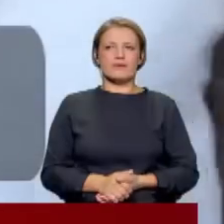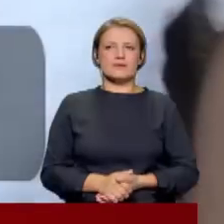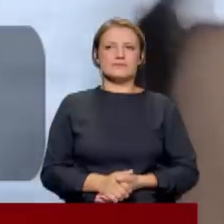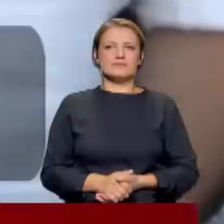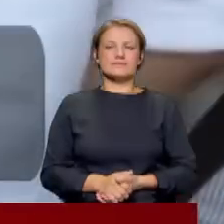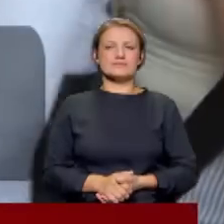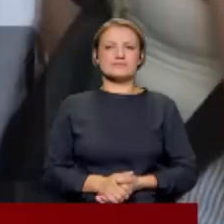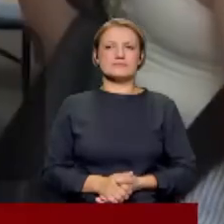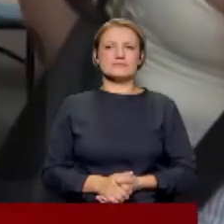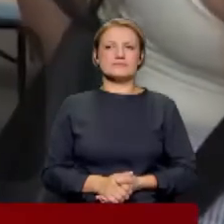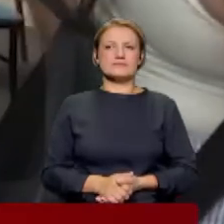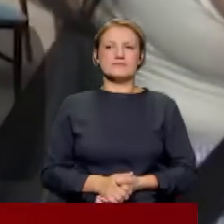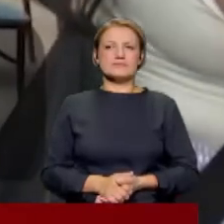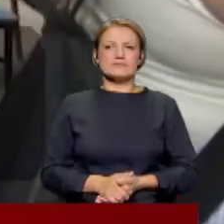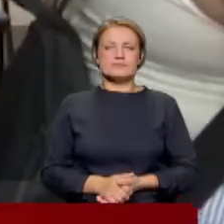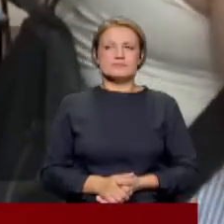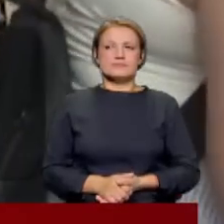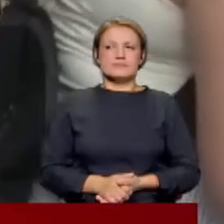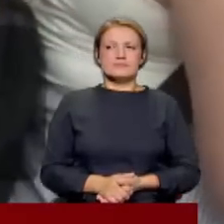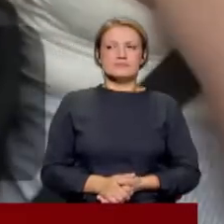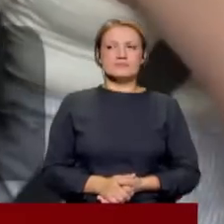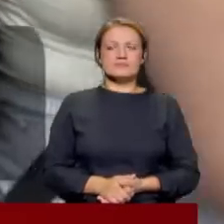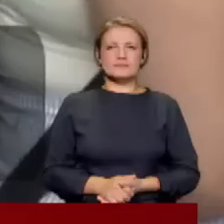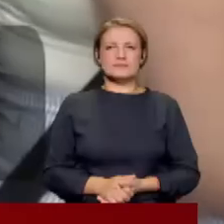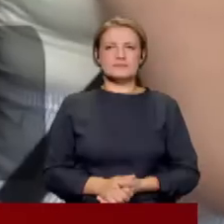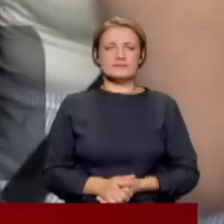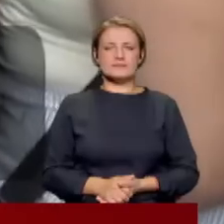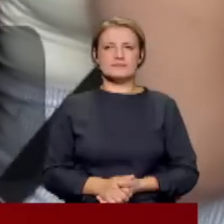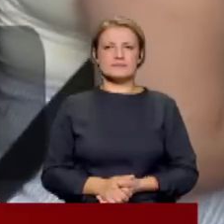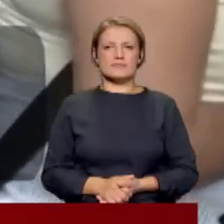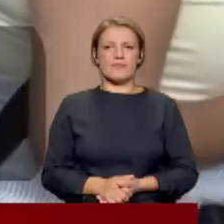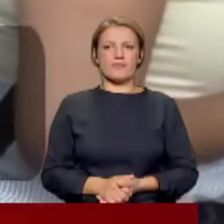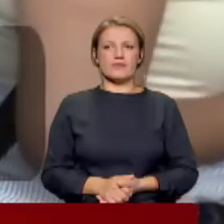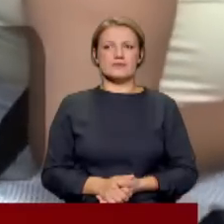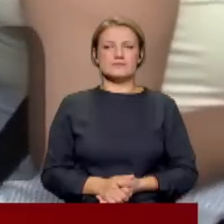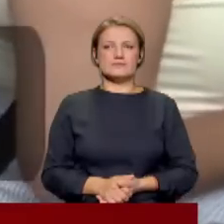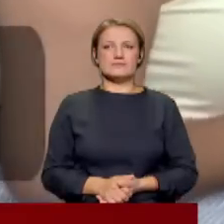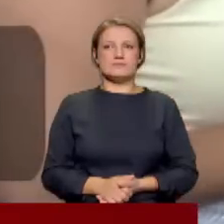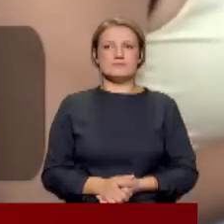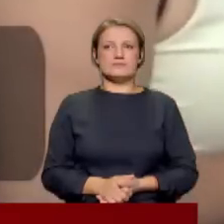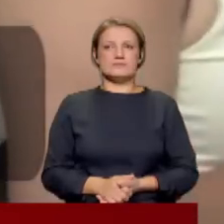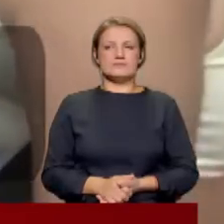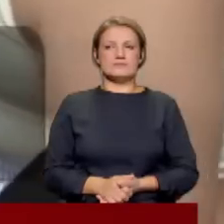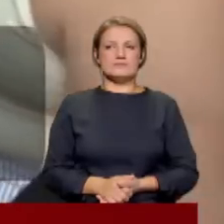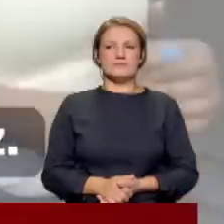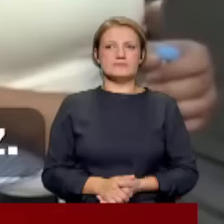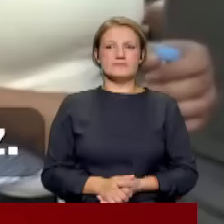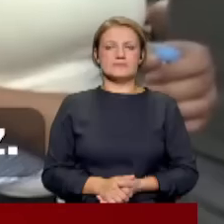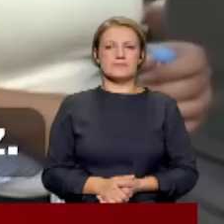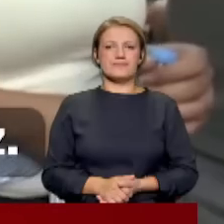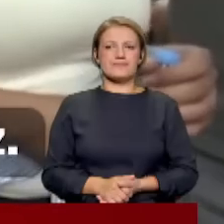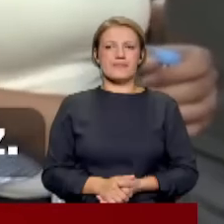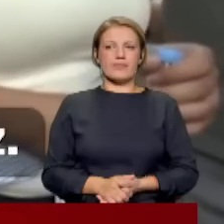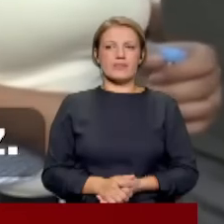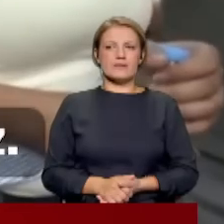olamıyorum. 7500 lira emeklilik ücretiyle nasıl geçineceğimi düşünerek iki çocuk okutuyorum. Kira veriyorum. İnsan